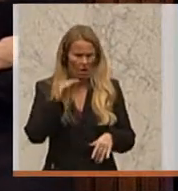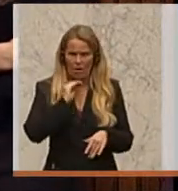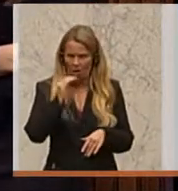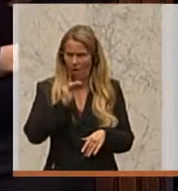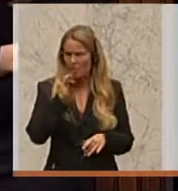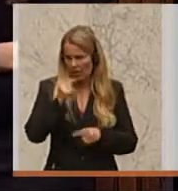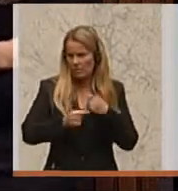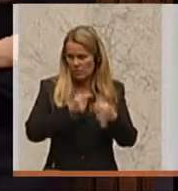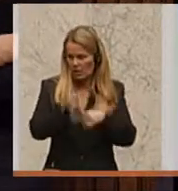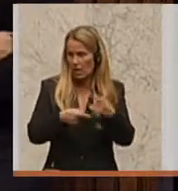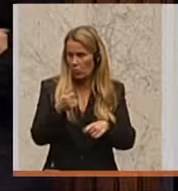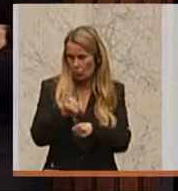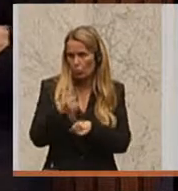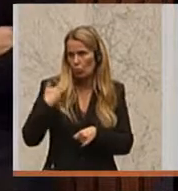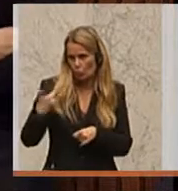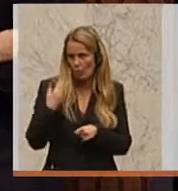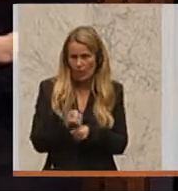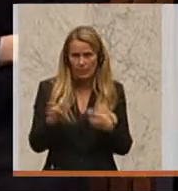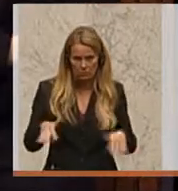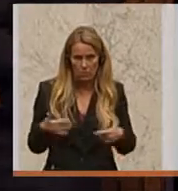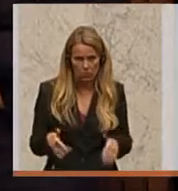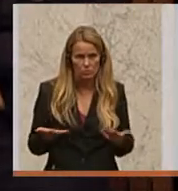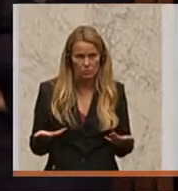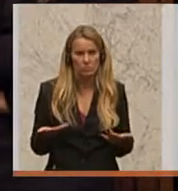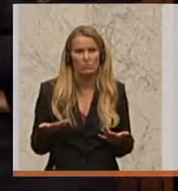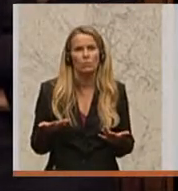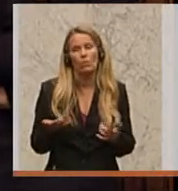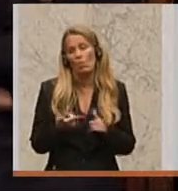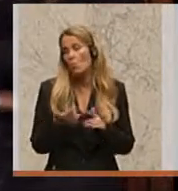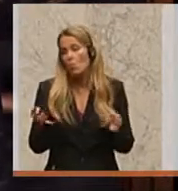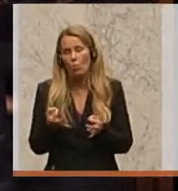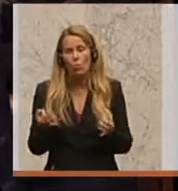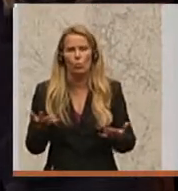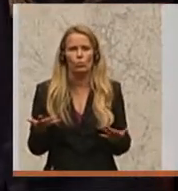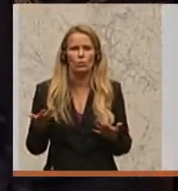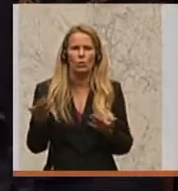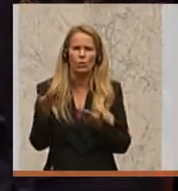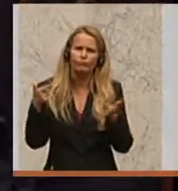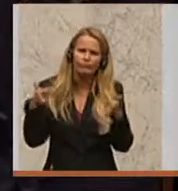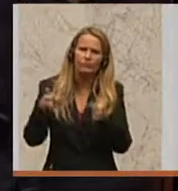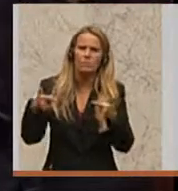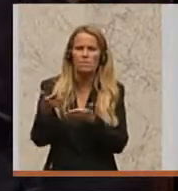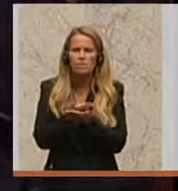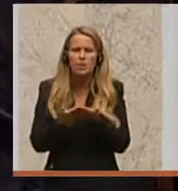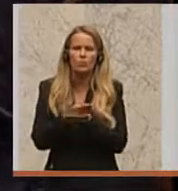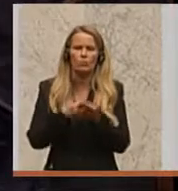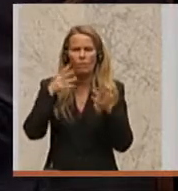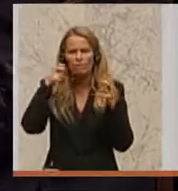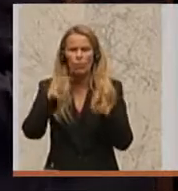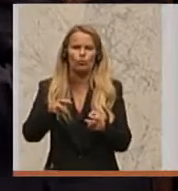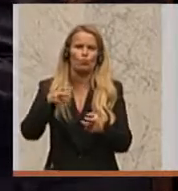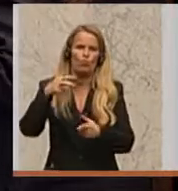Entwicklung, was die Jugendarbeitslosigkeit anbelangt, oder aber auch in Bildung, in Forschung und Entwicklung, in